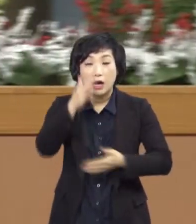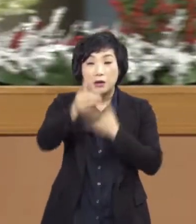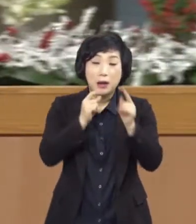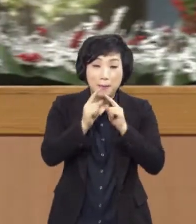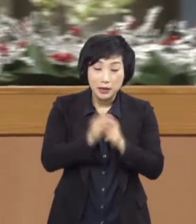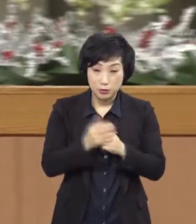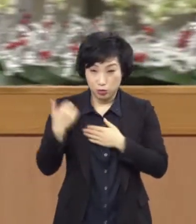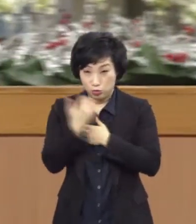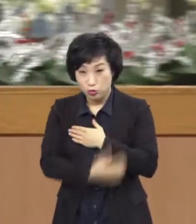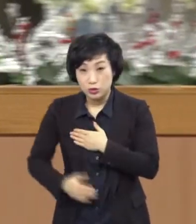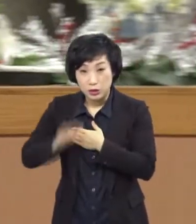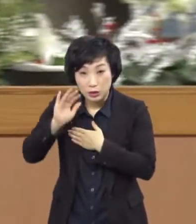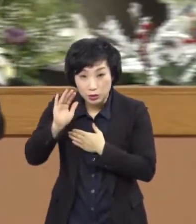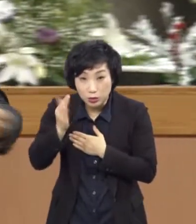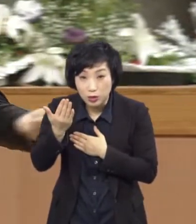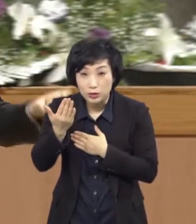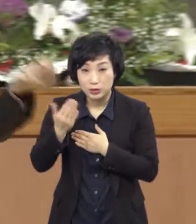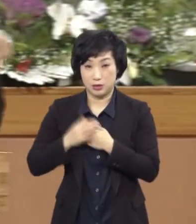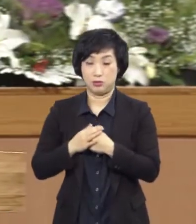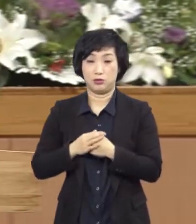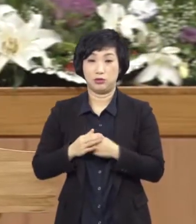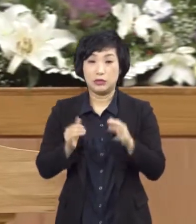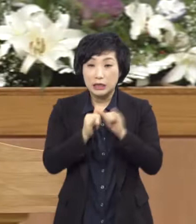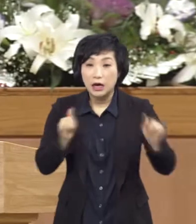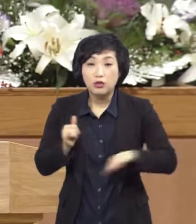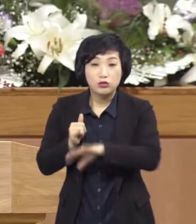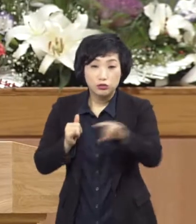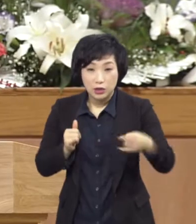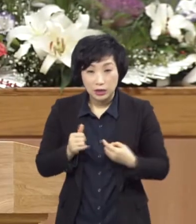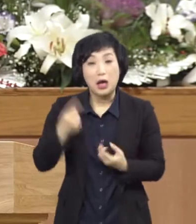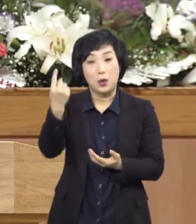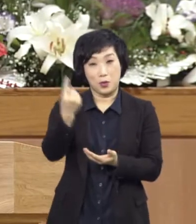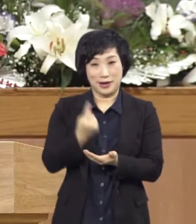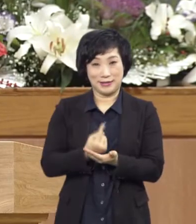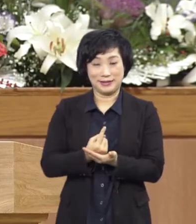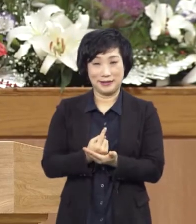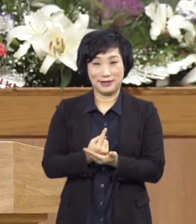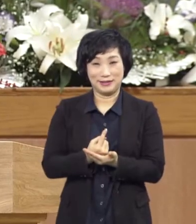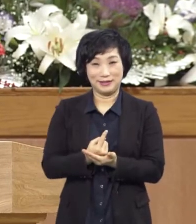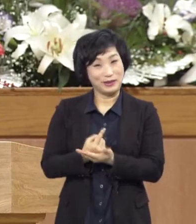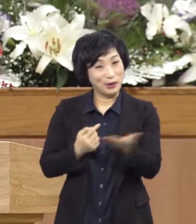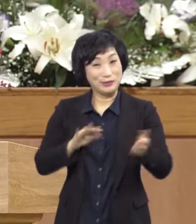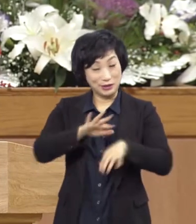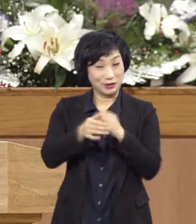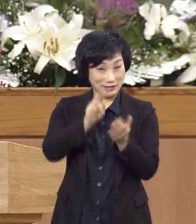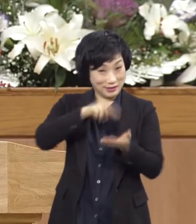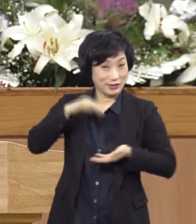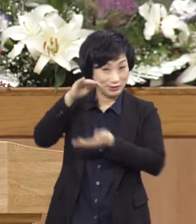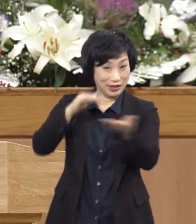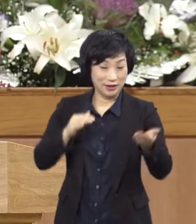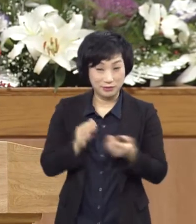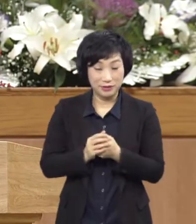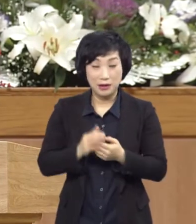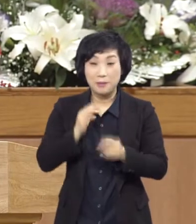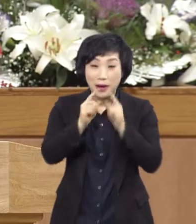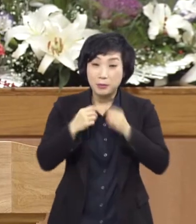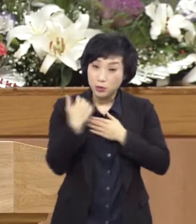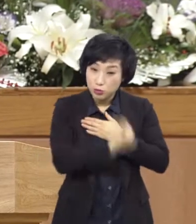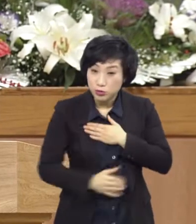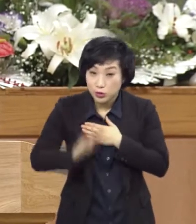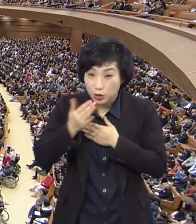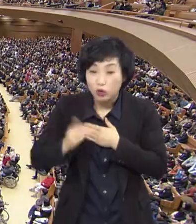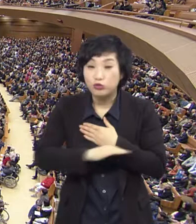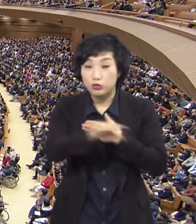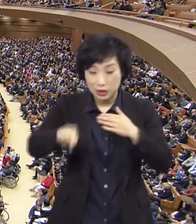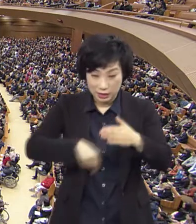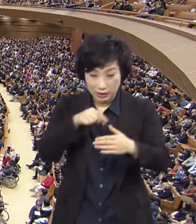말씀이 육신이 되어 우리 가운데 거하심에 한번 읽어봐. 말씀이 육신이 되어 우리